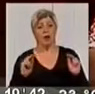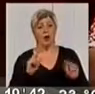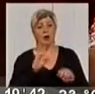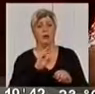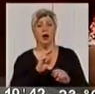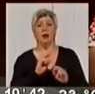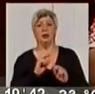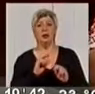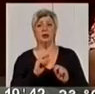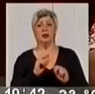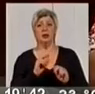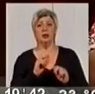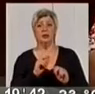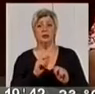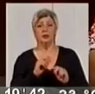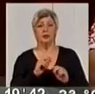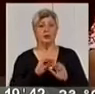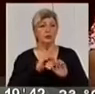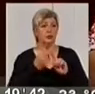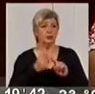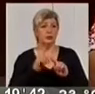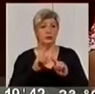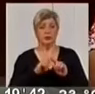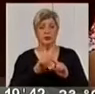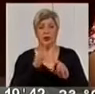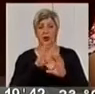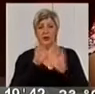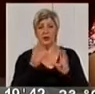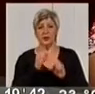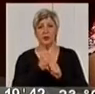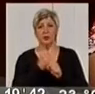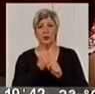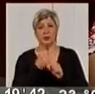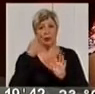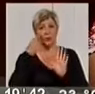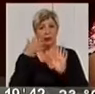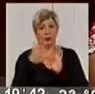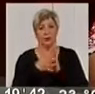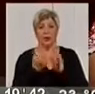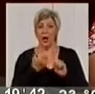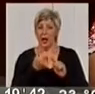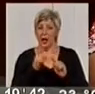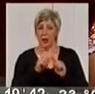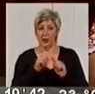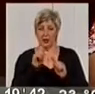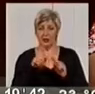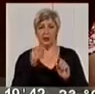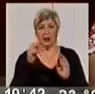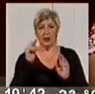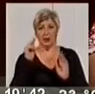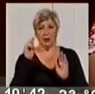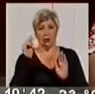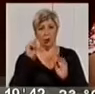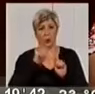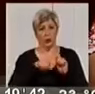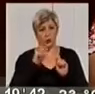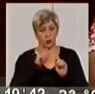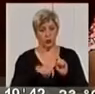Ну, абсолютно вони це роблять прозоро. А якось контролюється цей процес? Є певні критерії? Контролюється